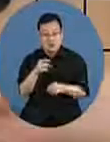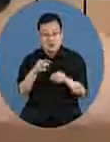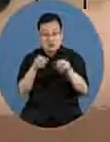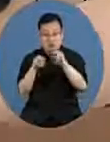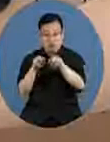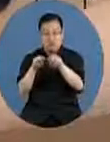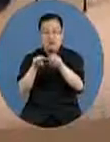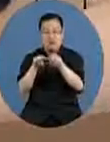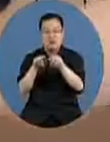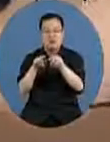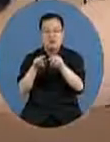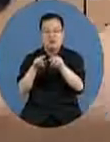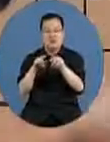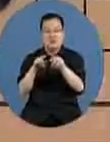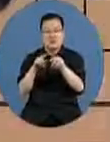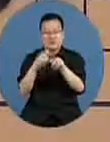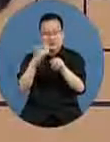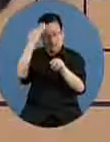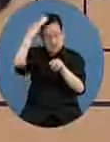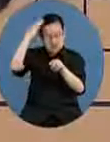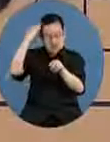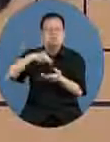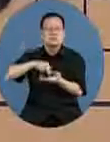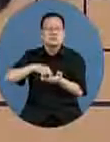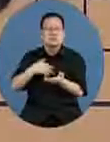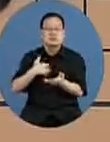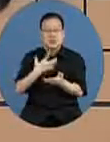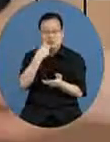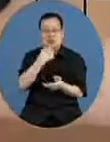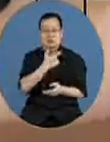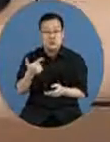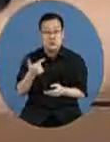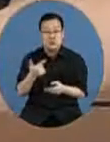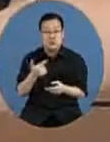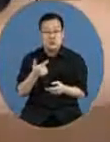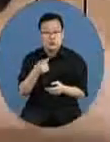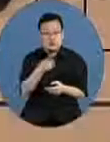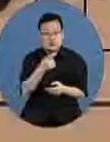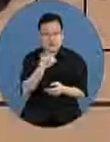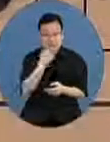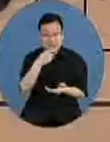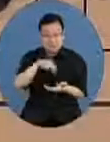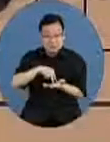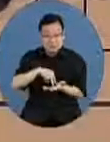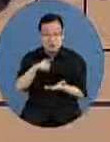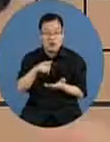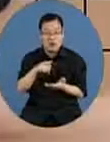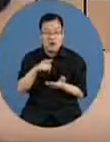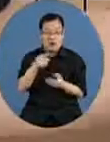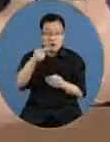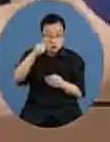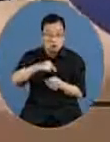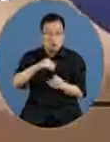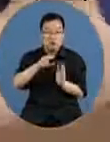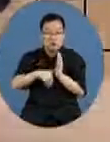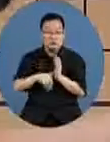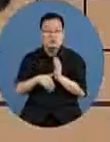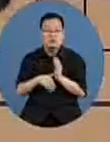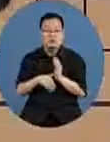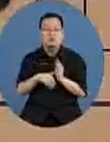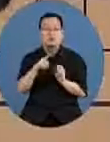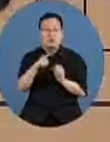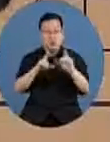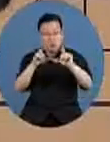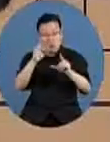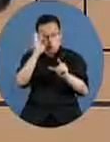수는요. 바로 이쪽을 젖히는 좋은 수가 있습니다. 백으로서는 이렇게 나갈 수밖에 없을 때 그때 이렇게 두고요.